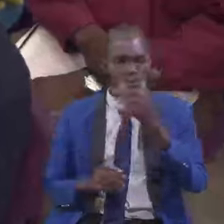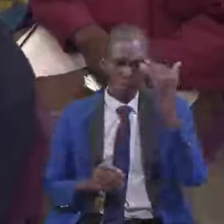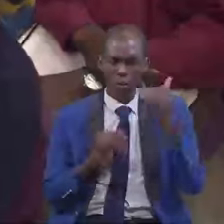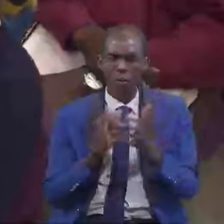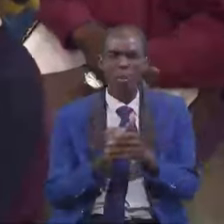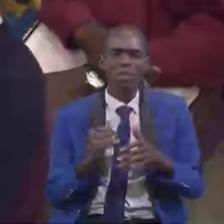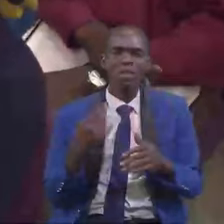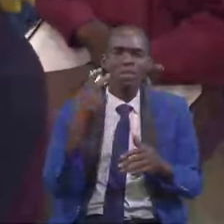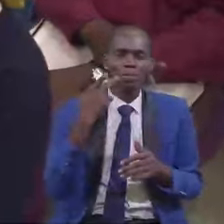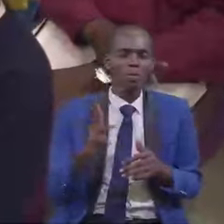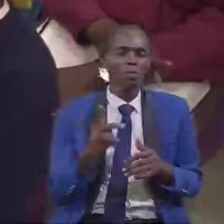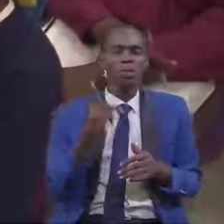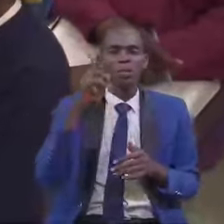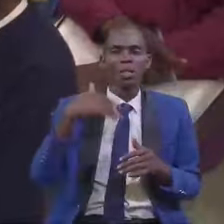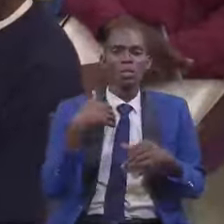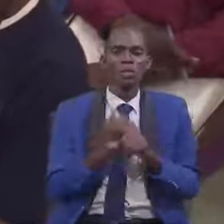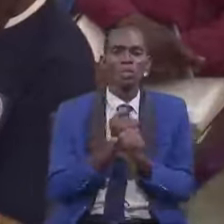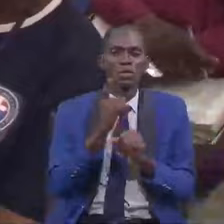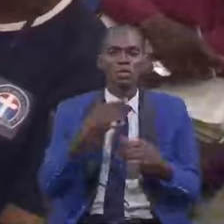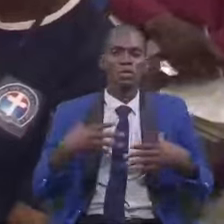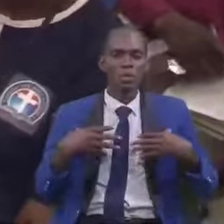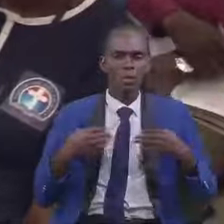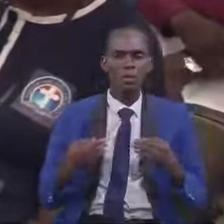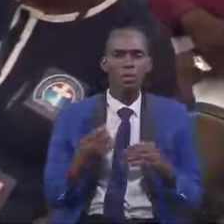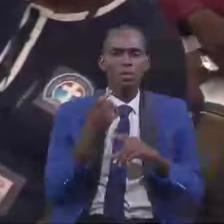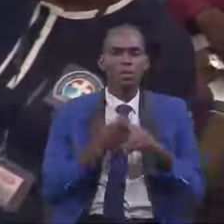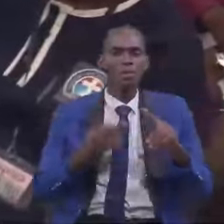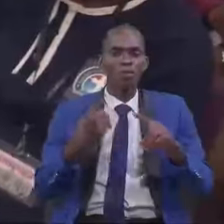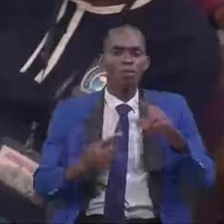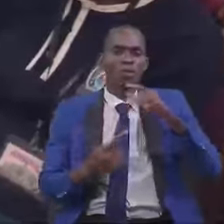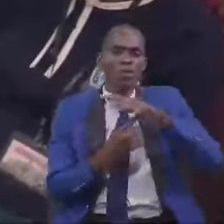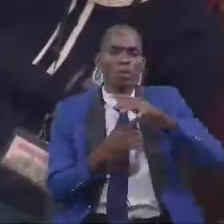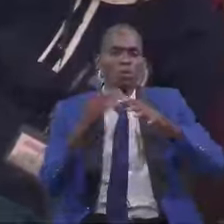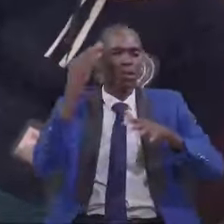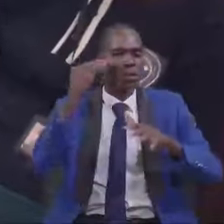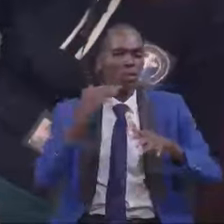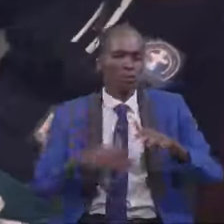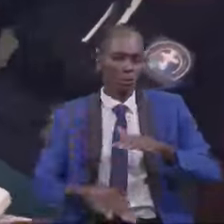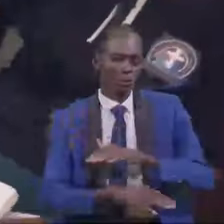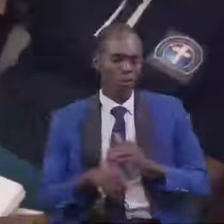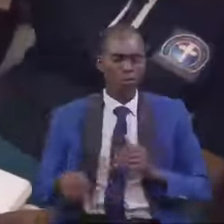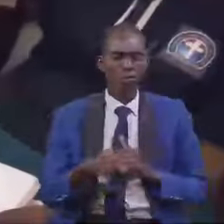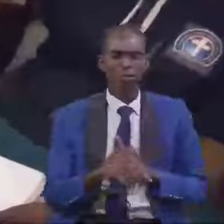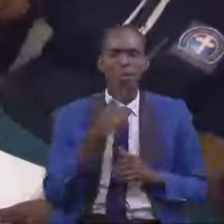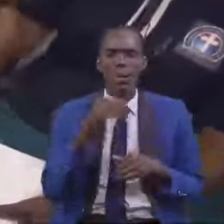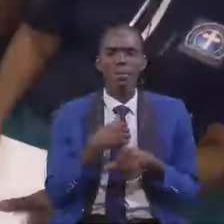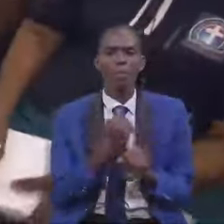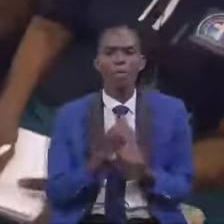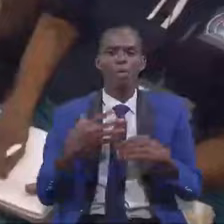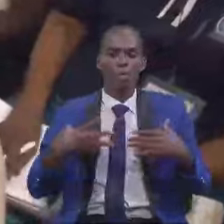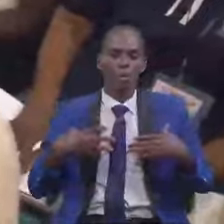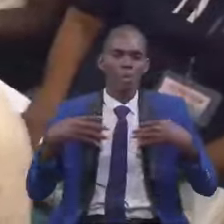De votre tête jusqu'au bout de vos orteils, vous êtes guéri au nom de Jésus-Christ.